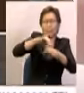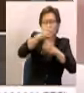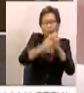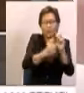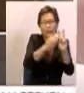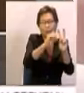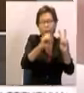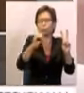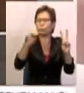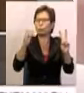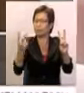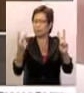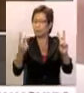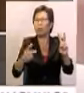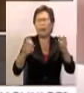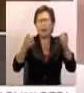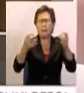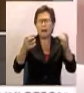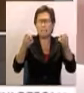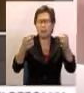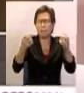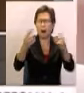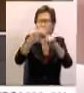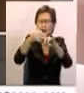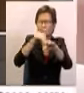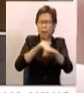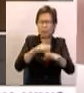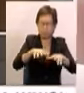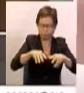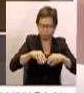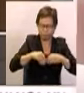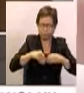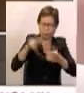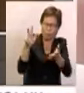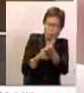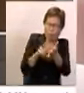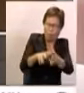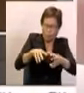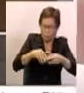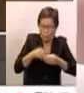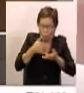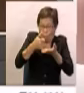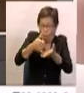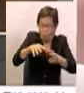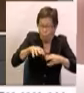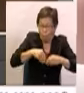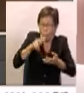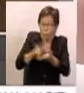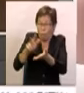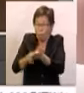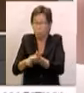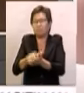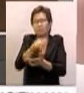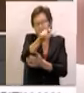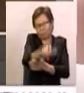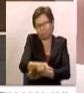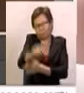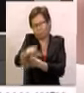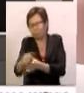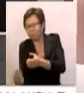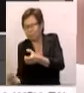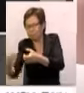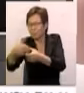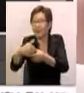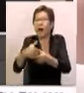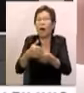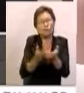tahun 2002, di mana kebanyakan daripada mereka yang menerima pengiktirafan sebelum ini adalah mereka yang terlibat secara langsung